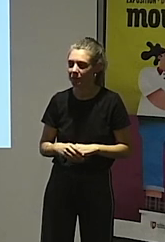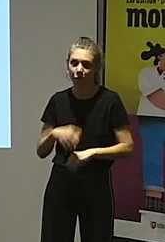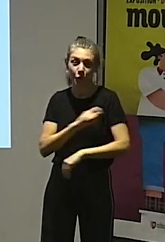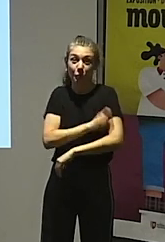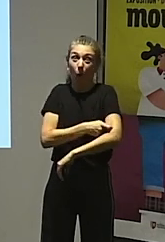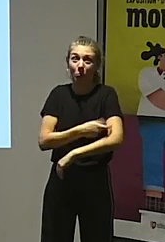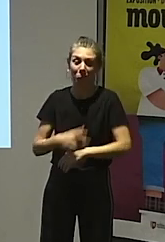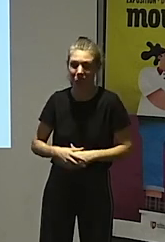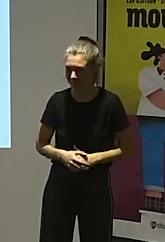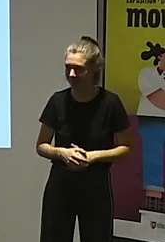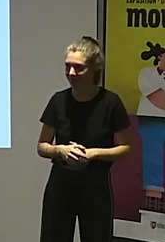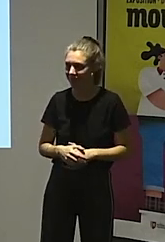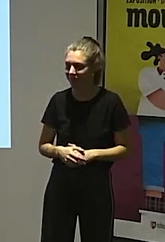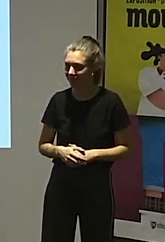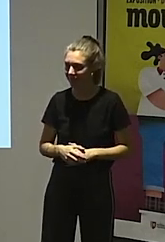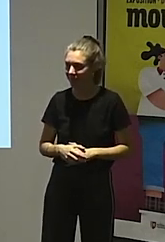Sport.